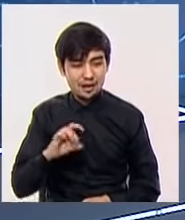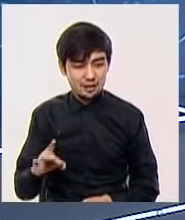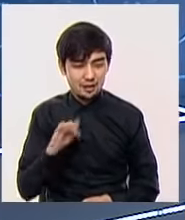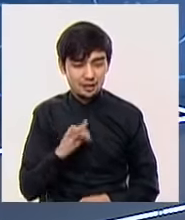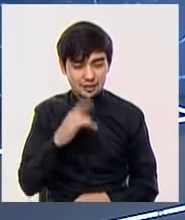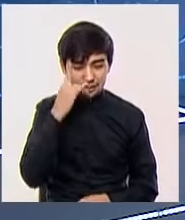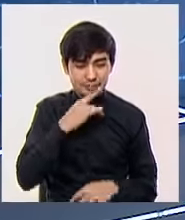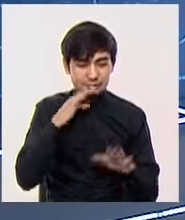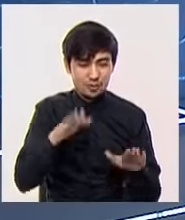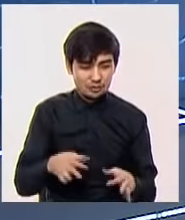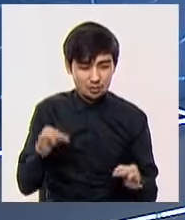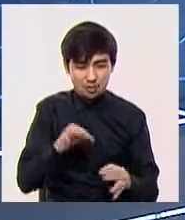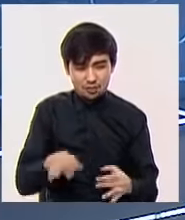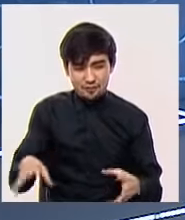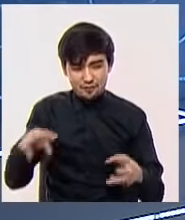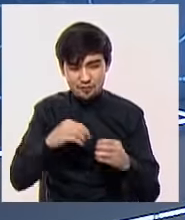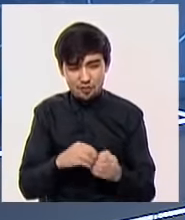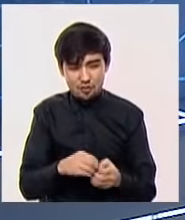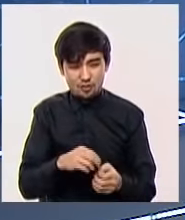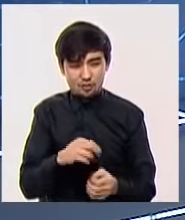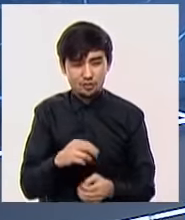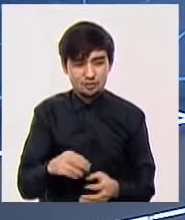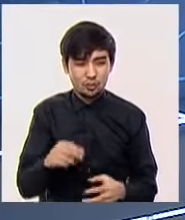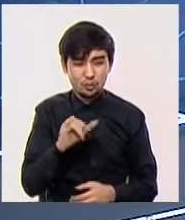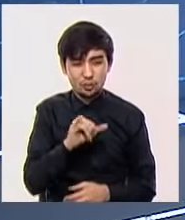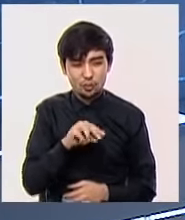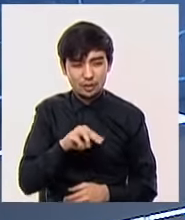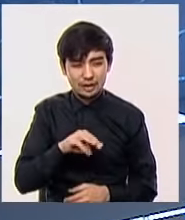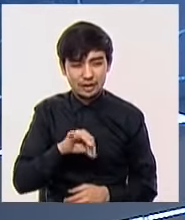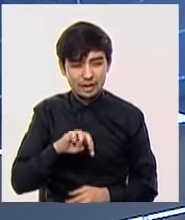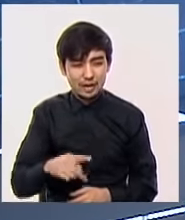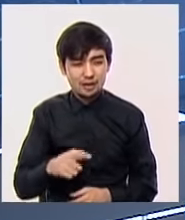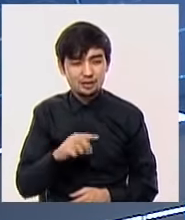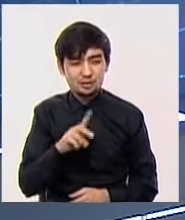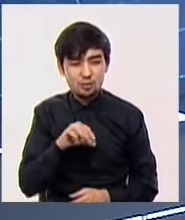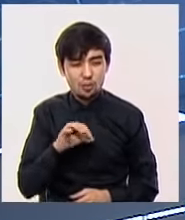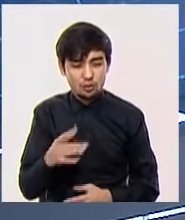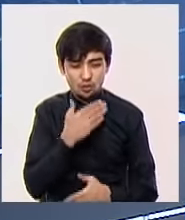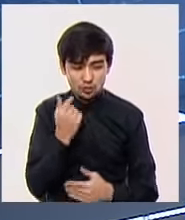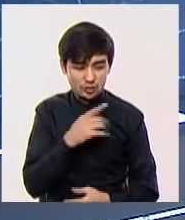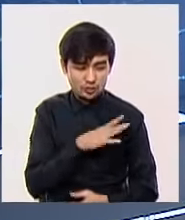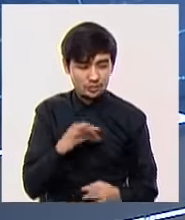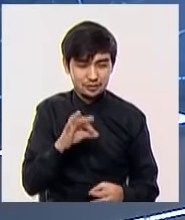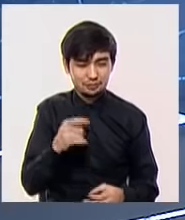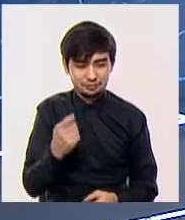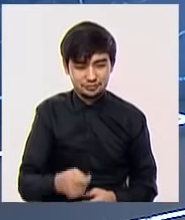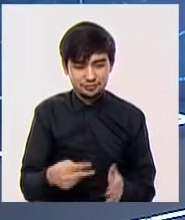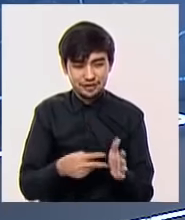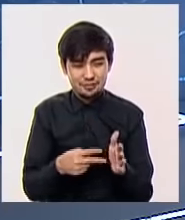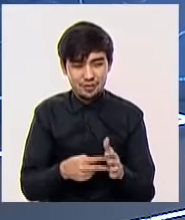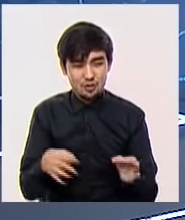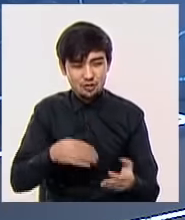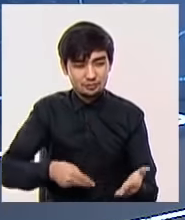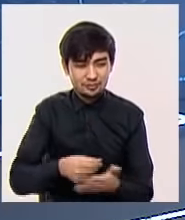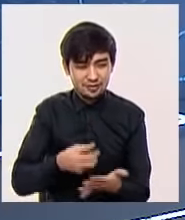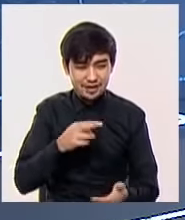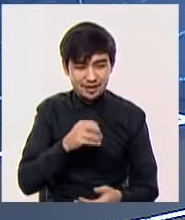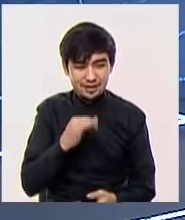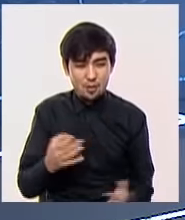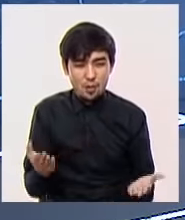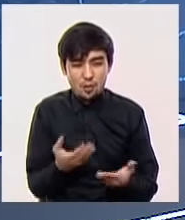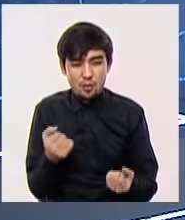существует целое движение нет утиль сбору активисты больше года требовали снизить размер платежа так как переплаты на